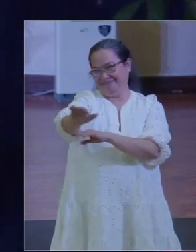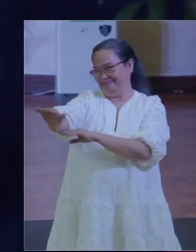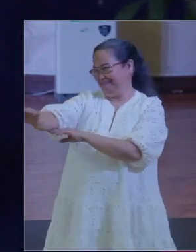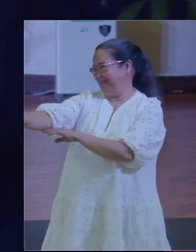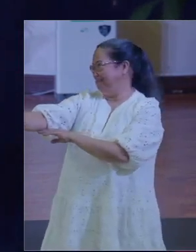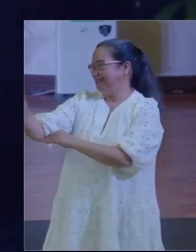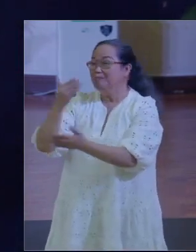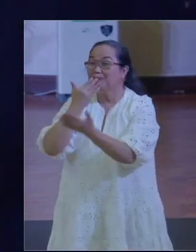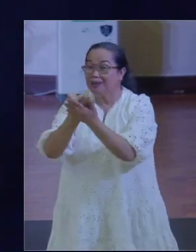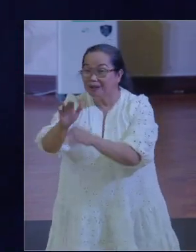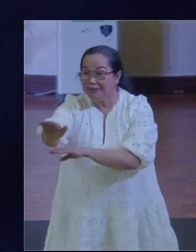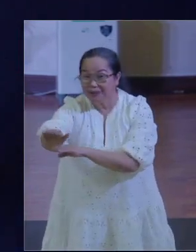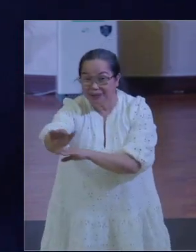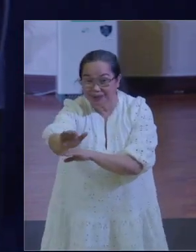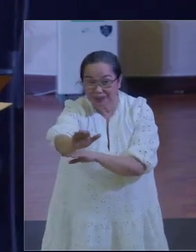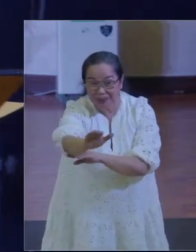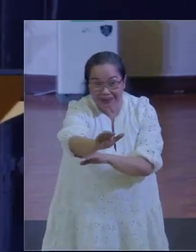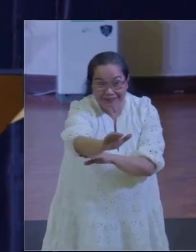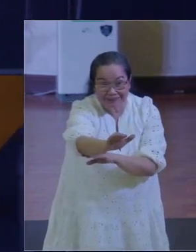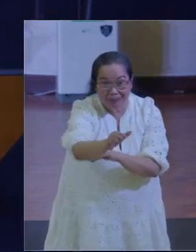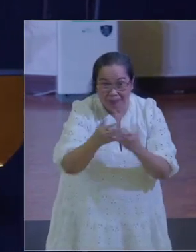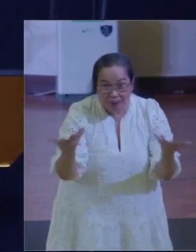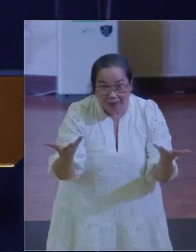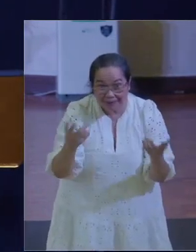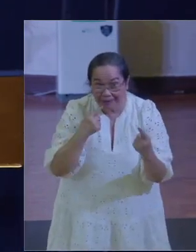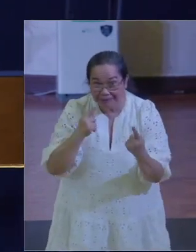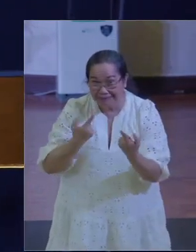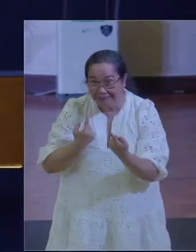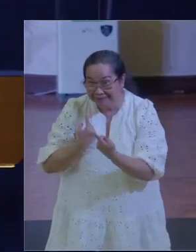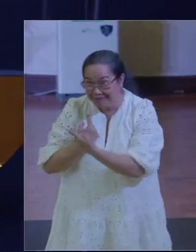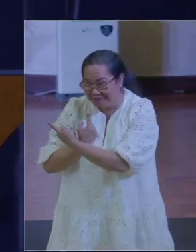Magandang hapon po. Yun.